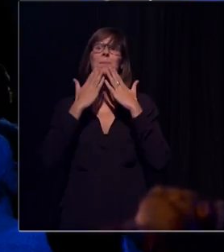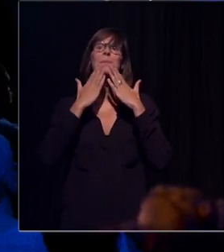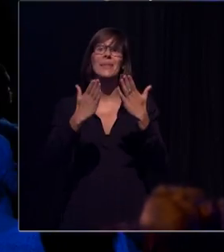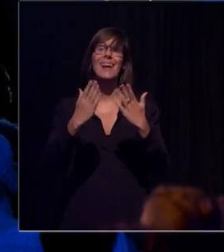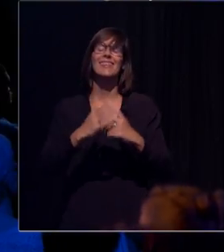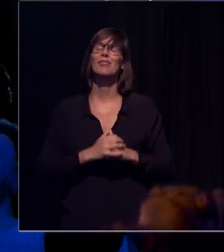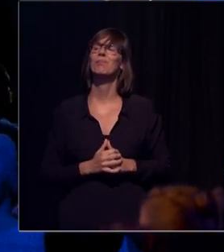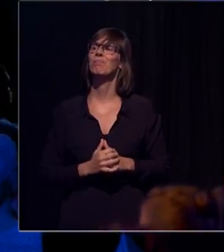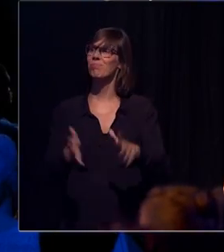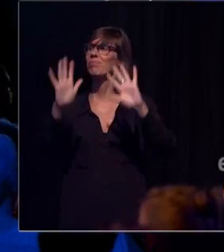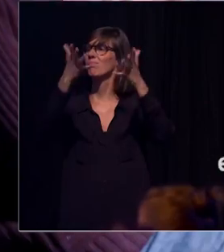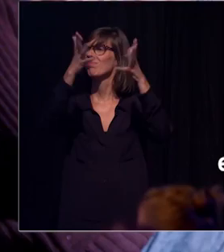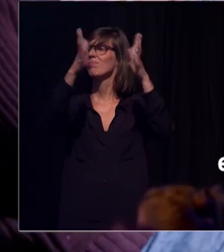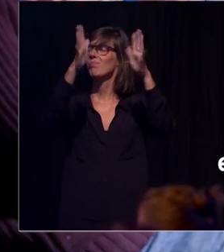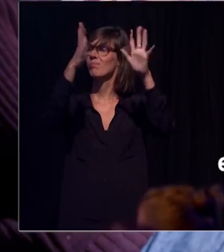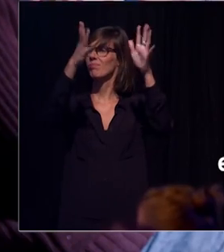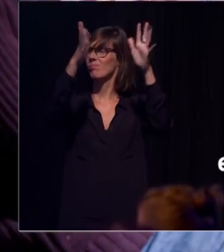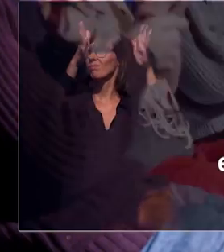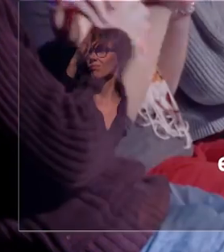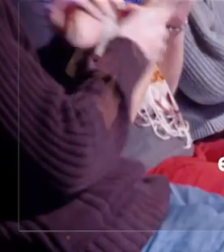Ik dank u. APPLAUS